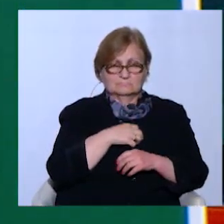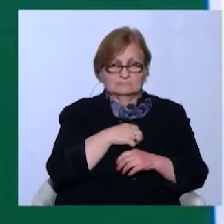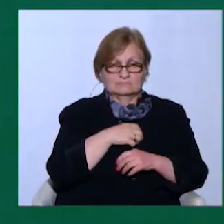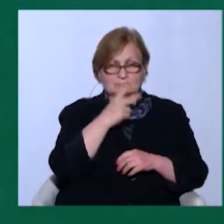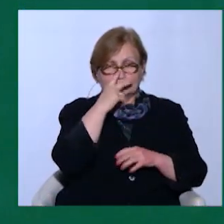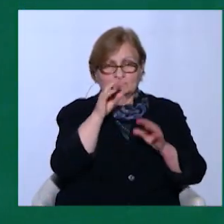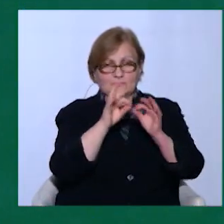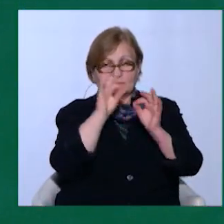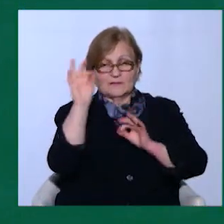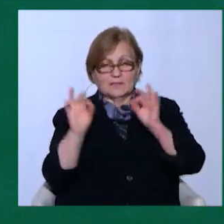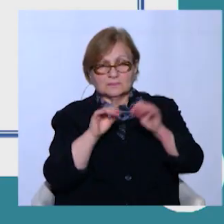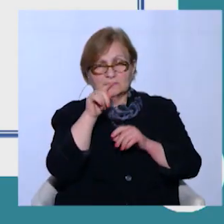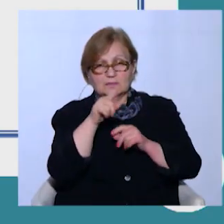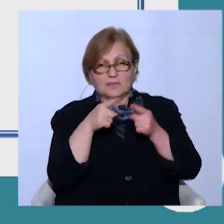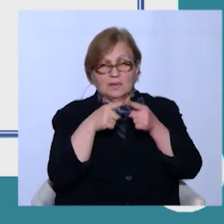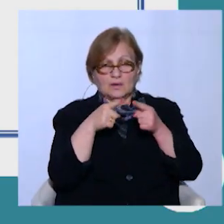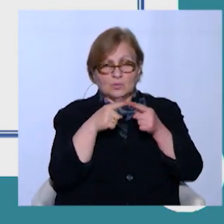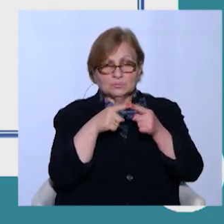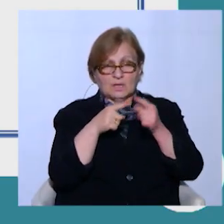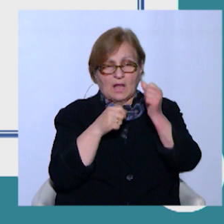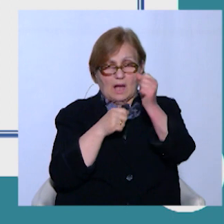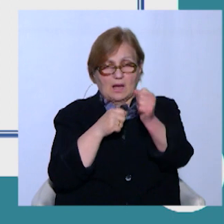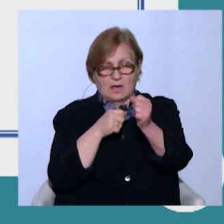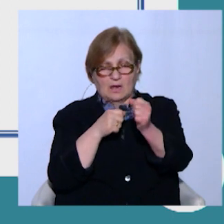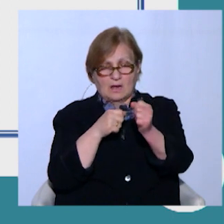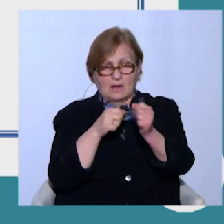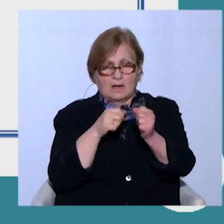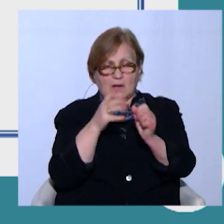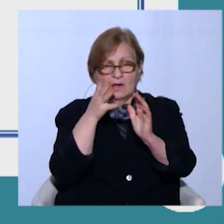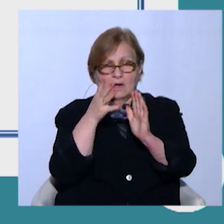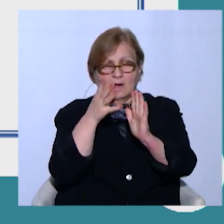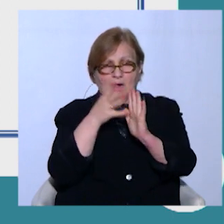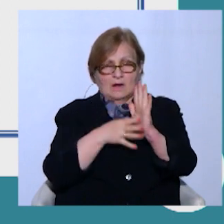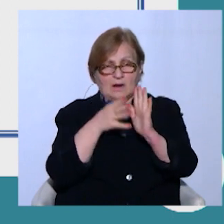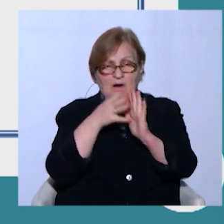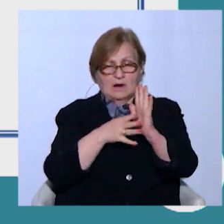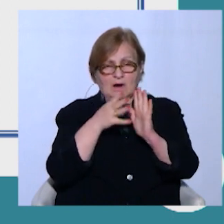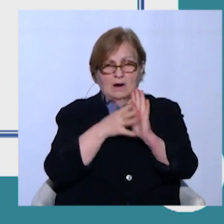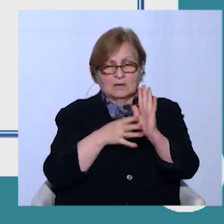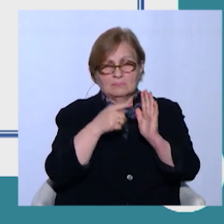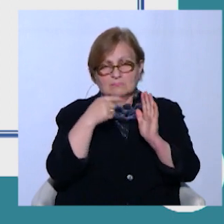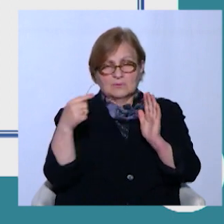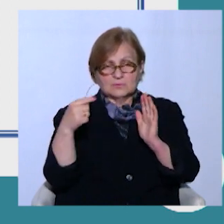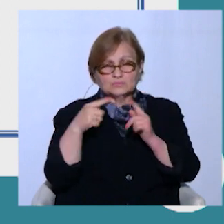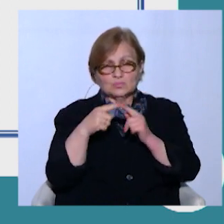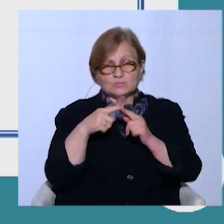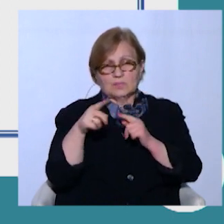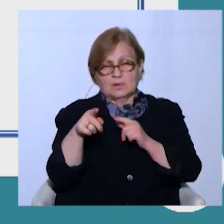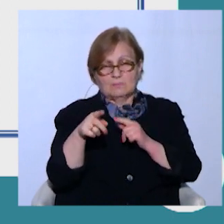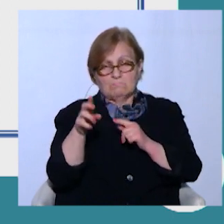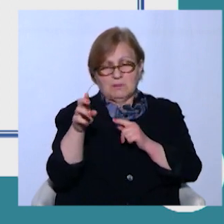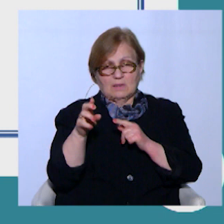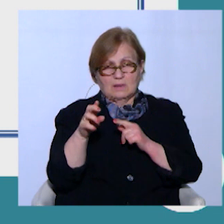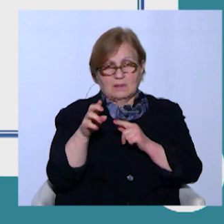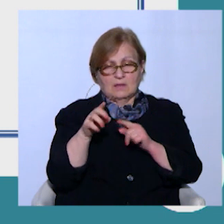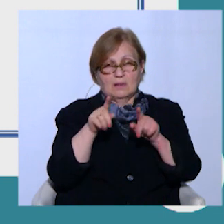კარგად ჩანთ, რომ კუთხე A უდრის 90 გრადუს მინუს კუთხე B. ასევე